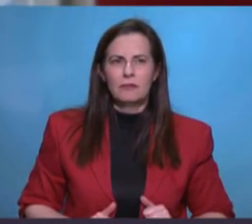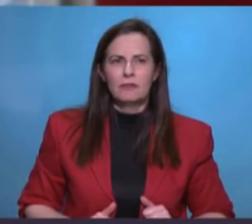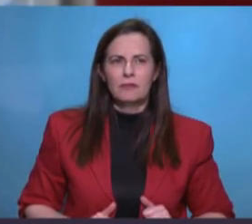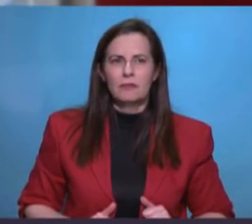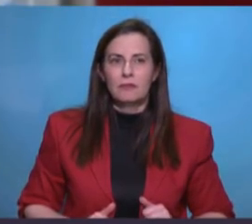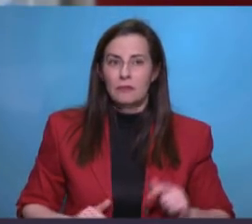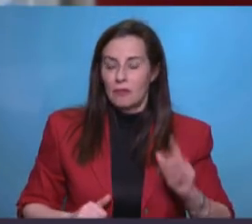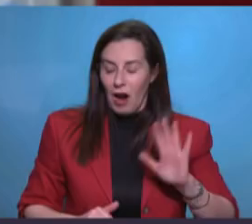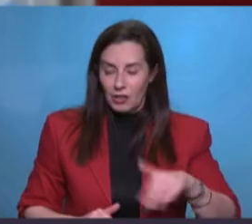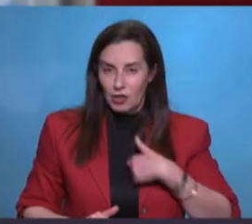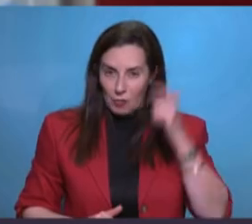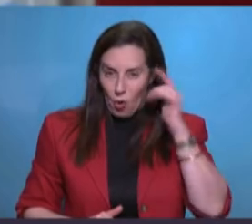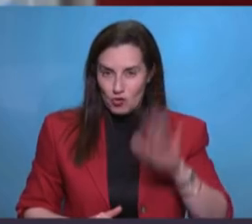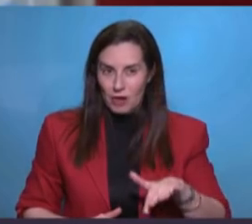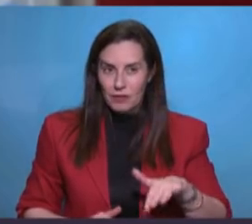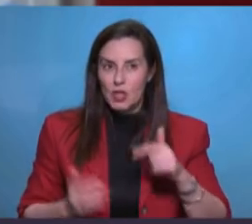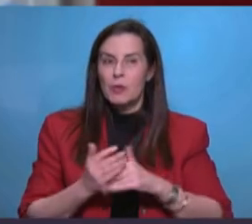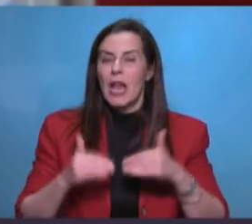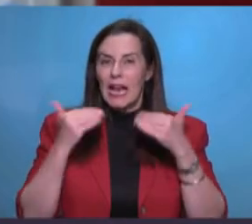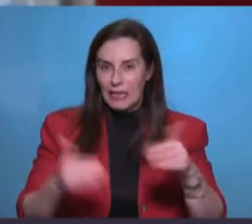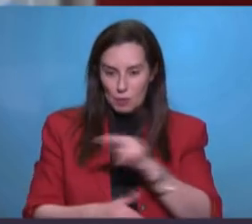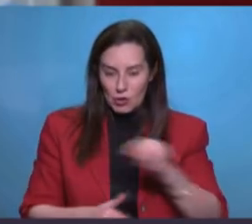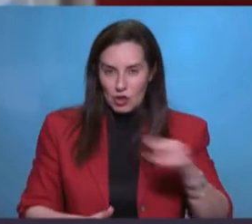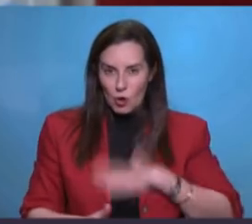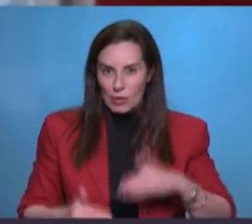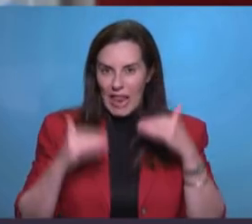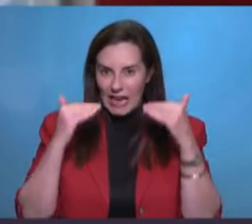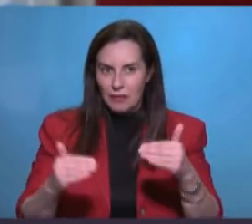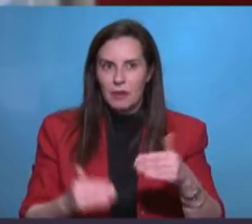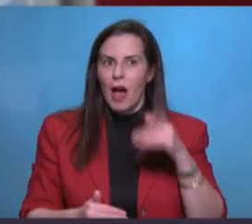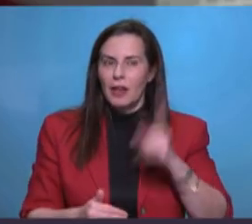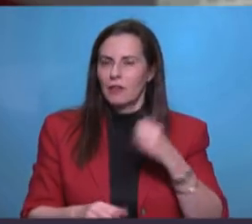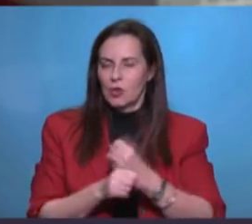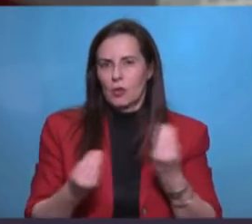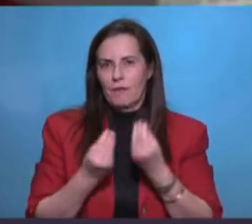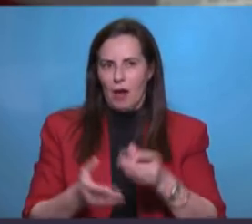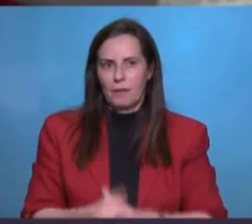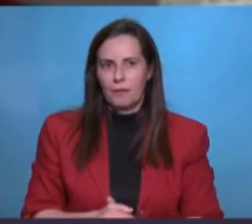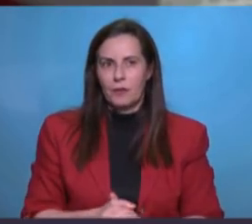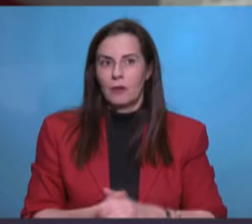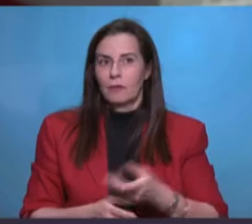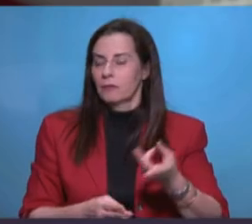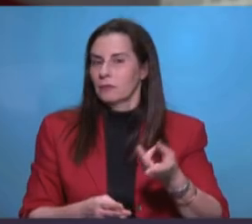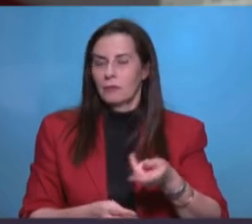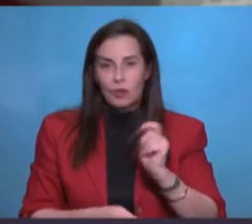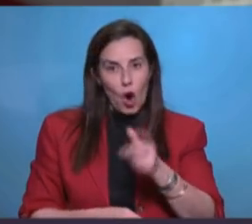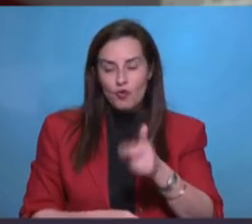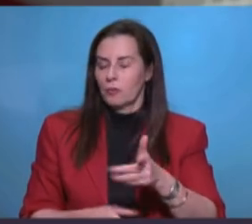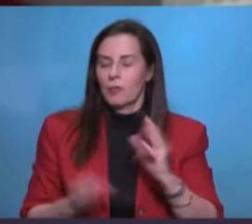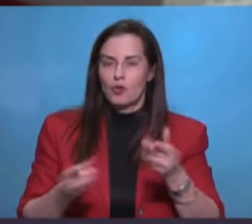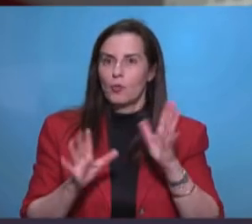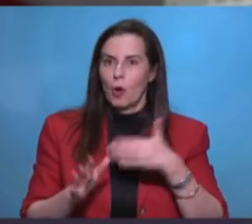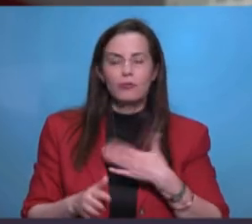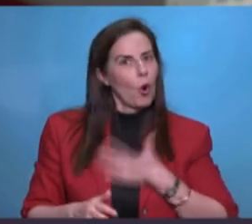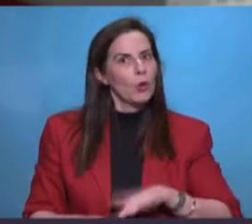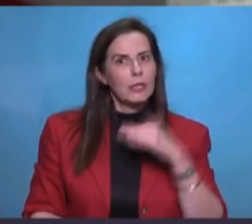אני גם חושב שכדי לקדם נושא שאתה רוצה לקדם אותו, אתה חייב לעשות צעד בכיוון הזה. תשלומים זה חלק שאני מאוד מאוד בונה עליו